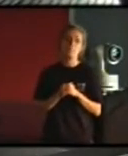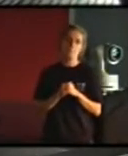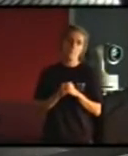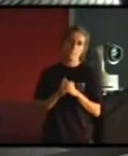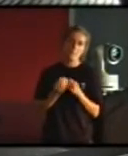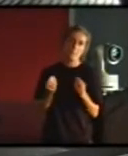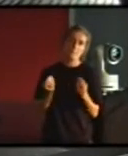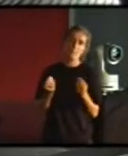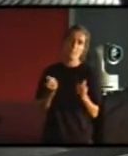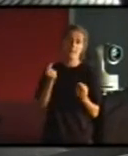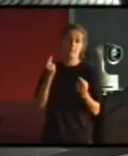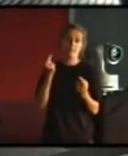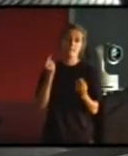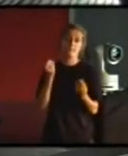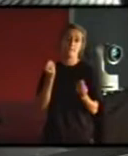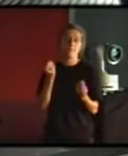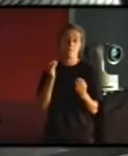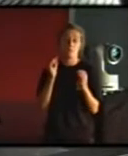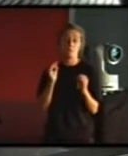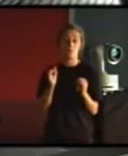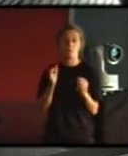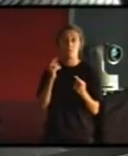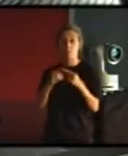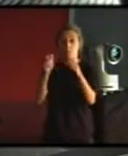par la question de cette révélation à un moment donné